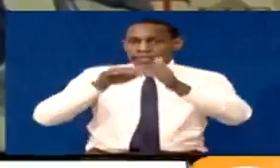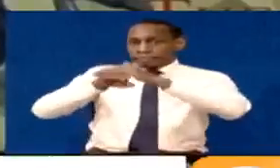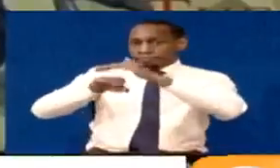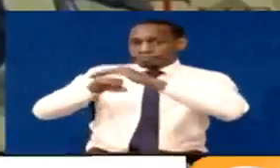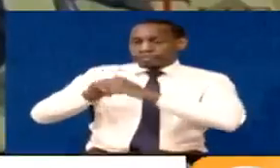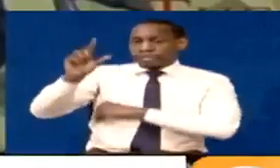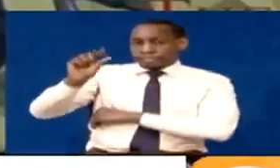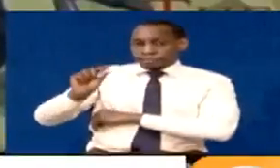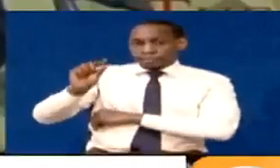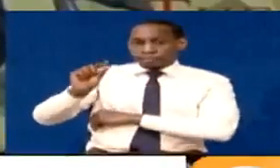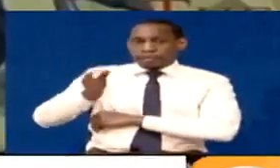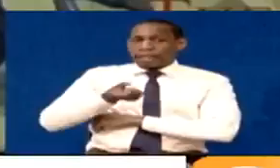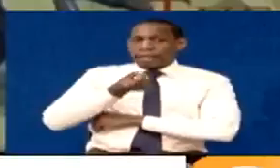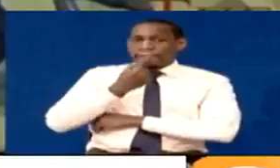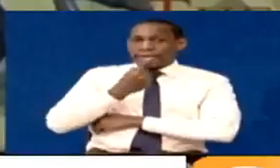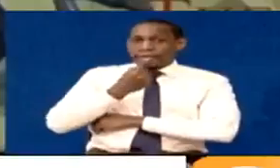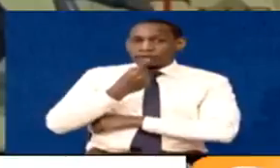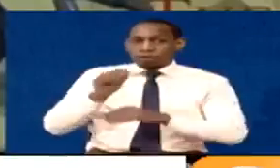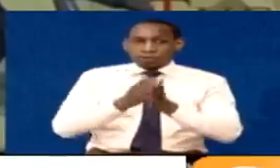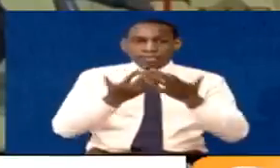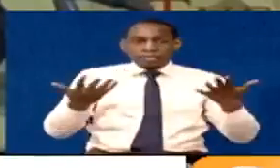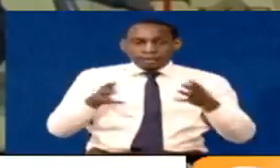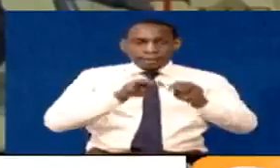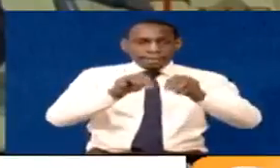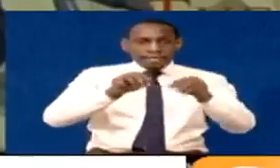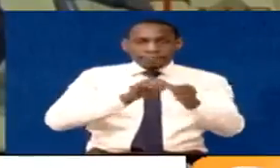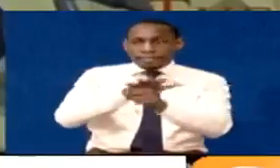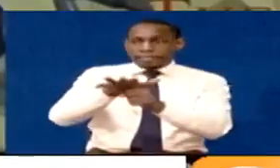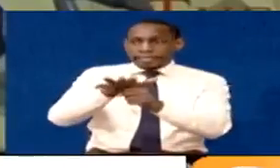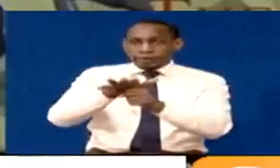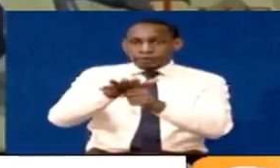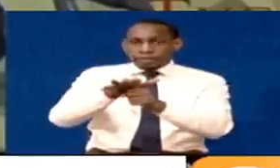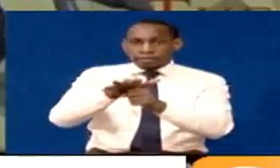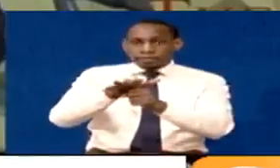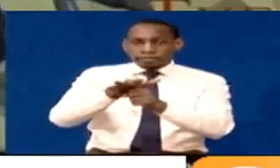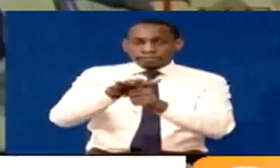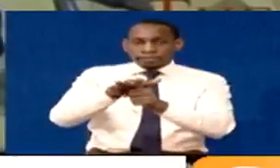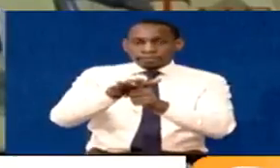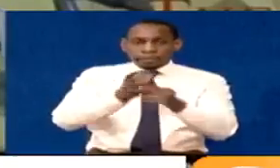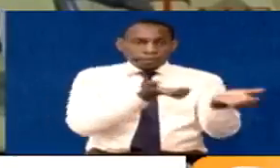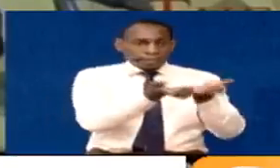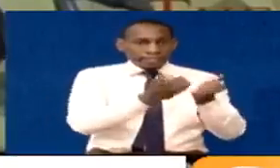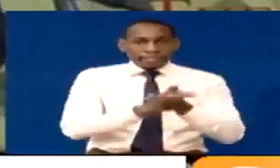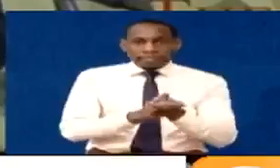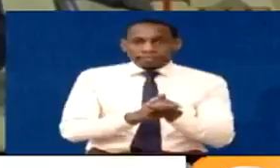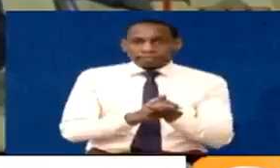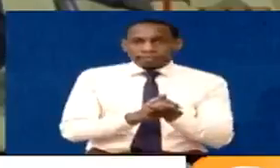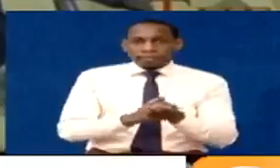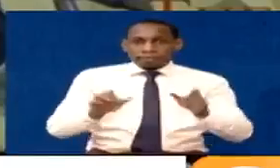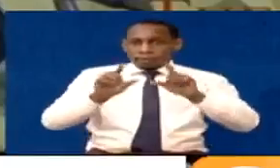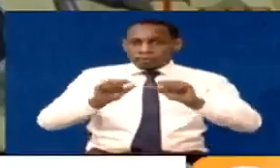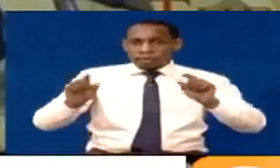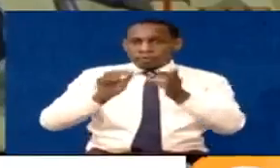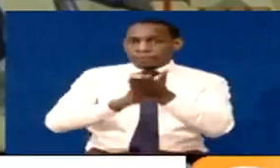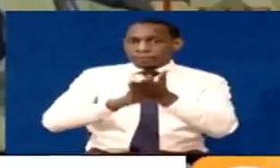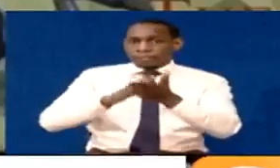access to affordable medical and equipment for management of COVID-19 and chronic diseases, I will later in this statement